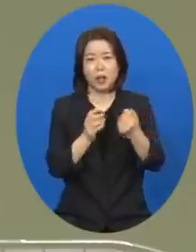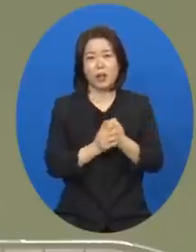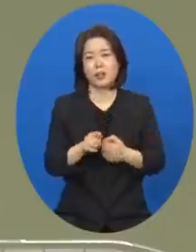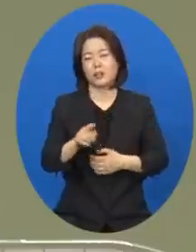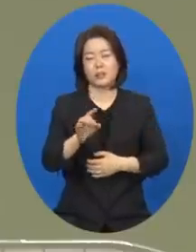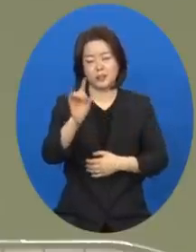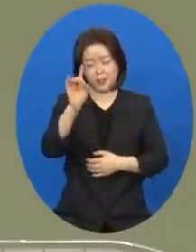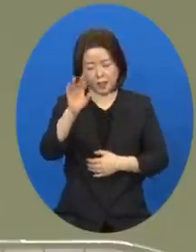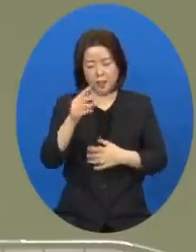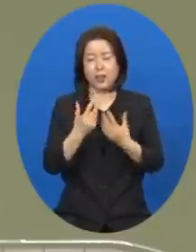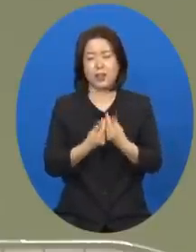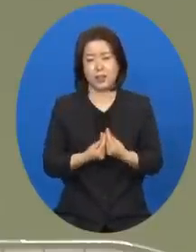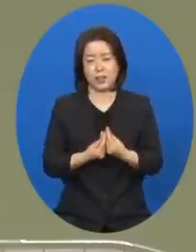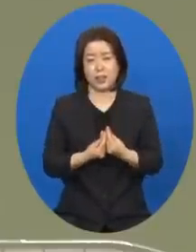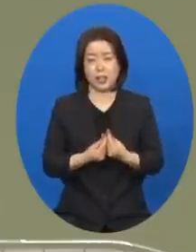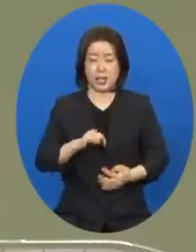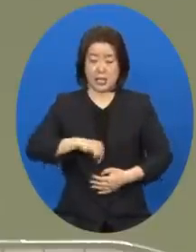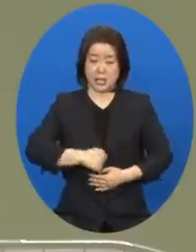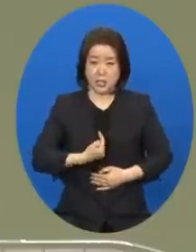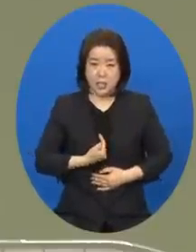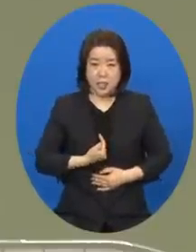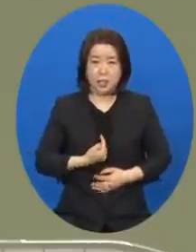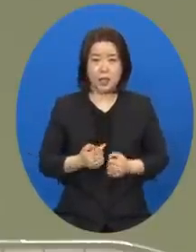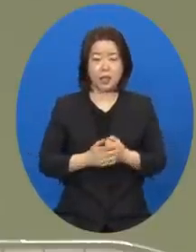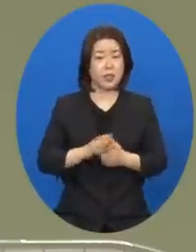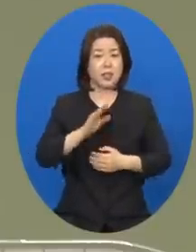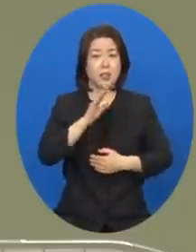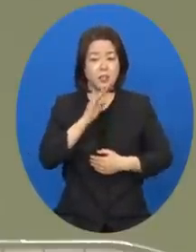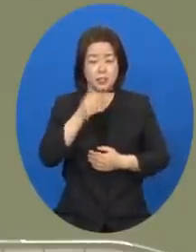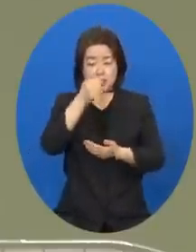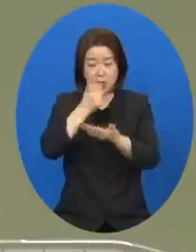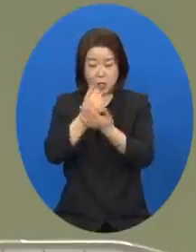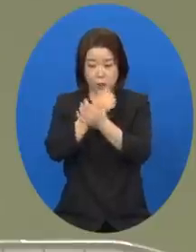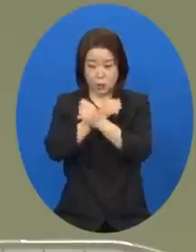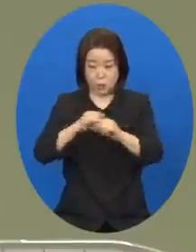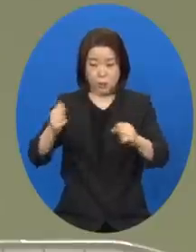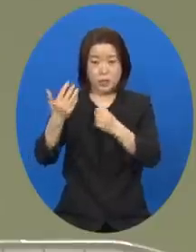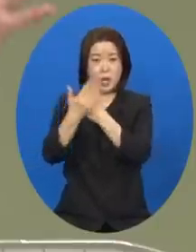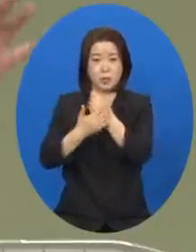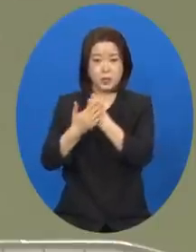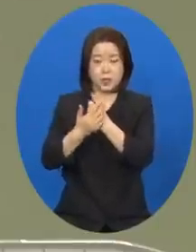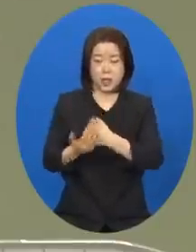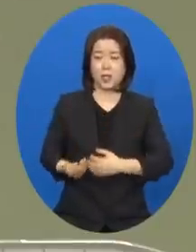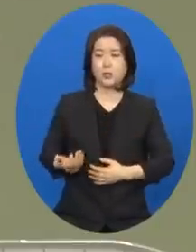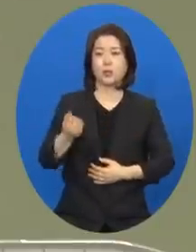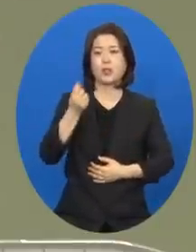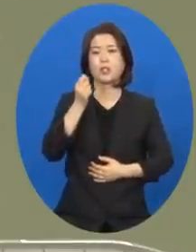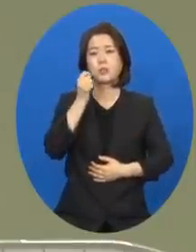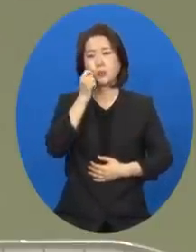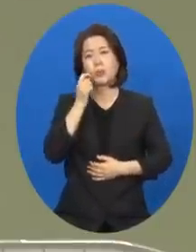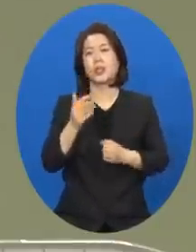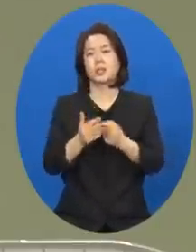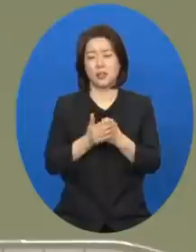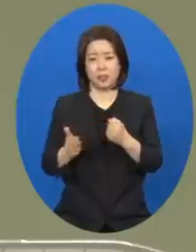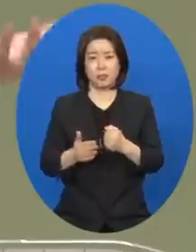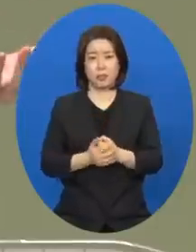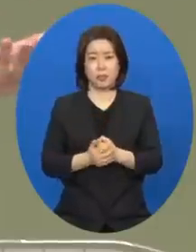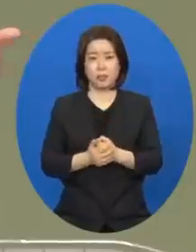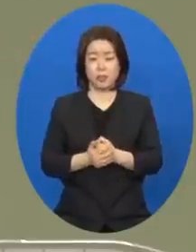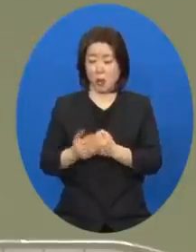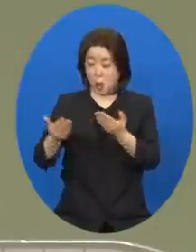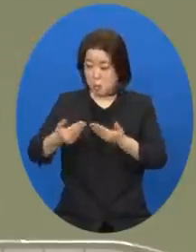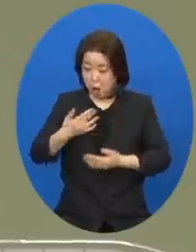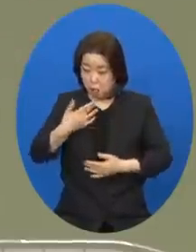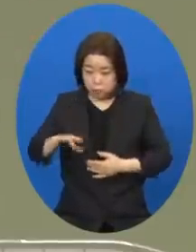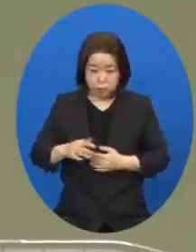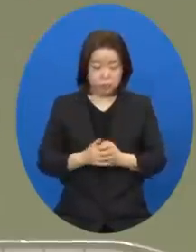하나의 경우예요. 자기가 진짜 속죄함의 은혜를 누리고 있지 못하는. 그 받은 게